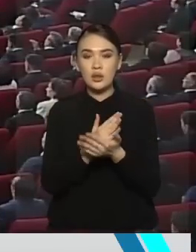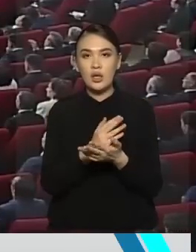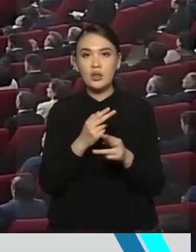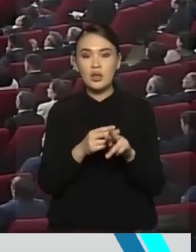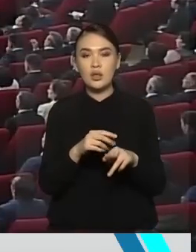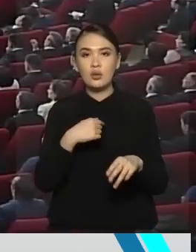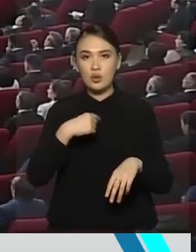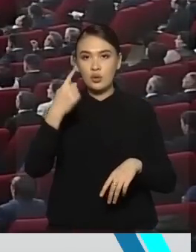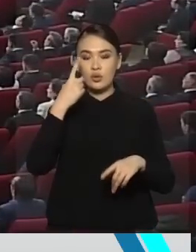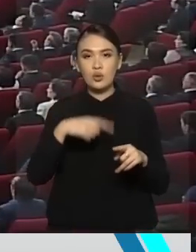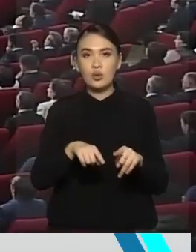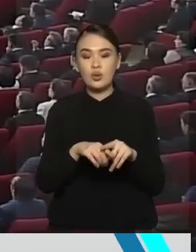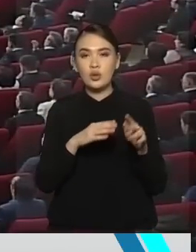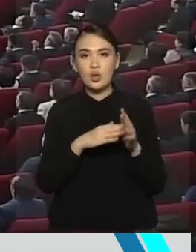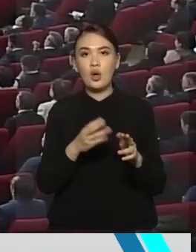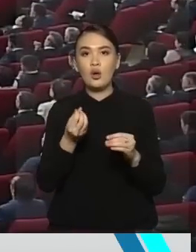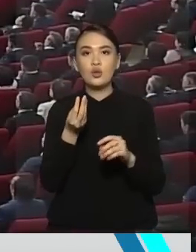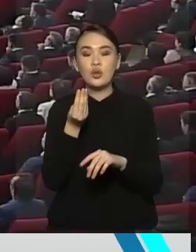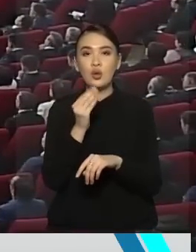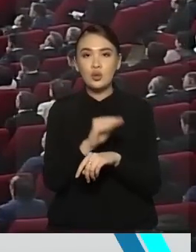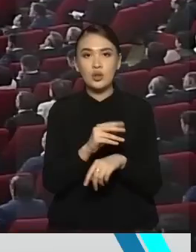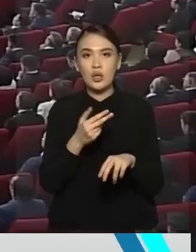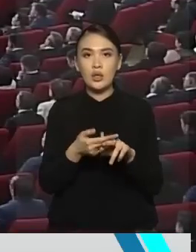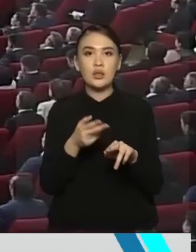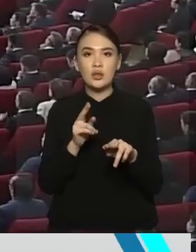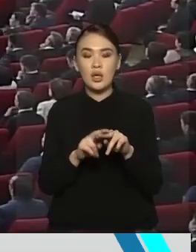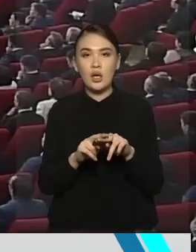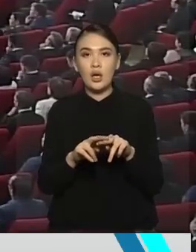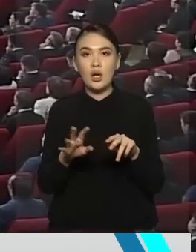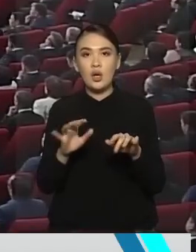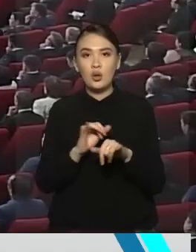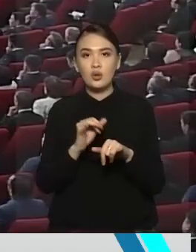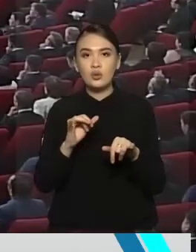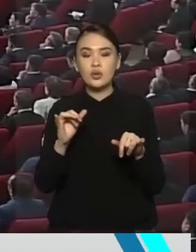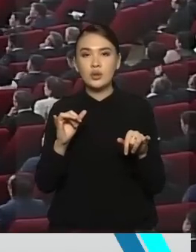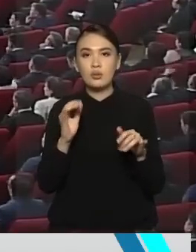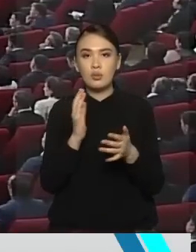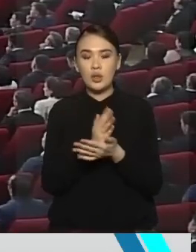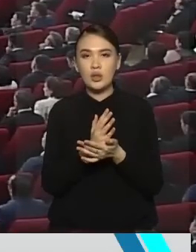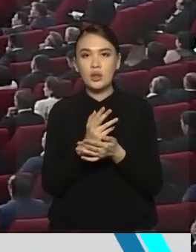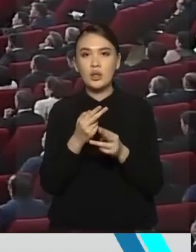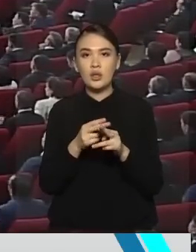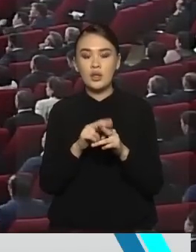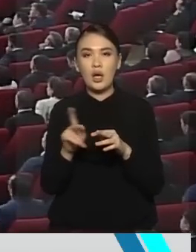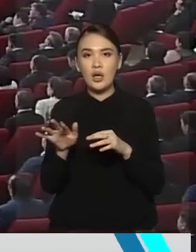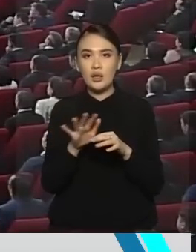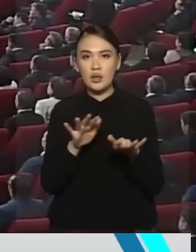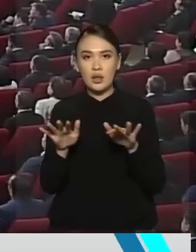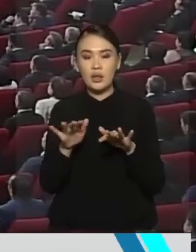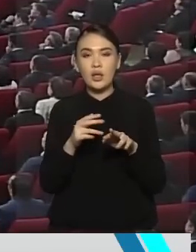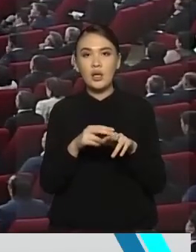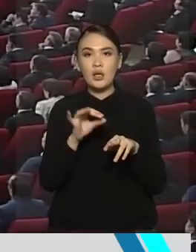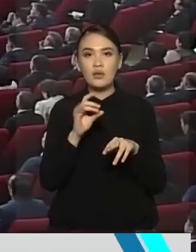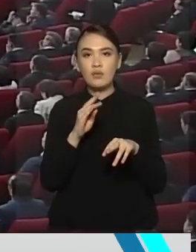jetken siyahtımız. Buğan kosa tutunu neseylerinin kulemi artıp baradı. Bül hareket İnflasyon